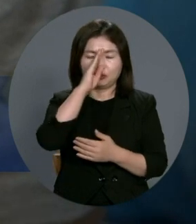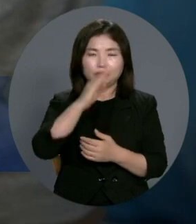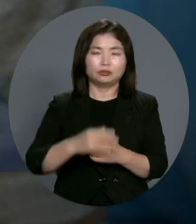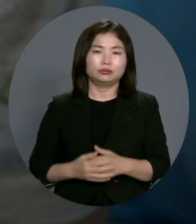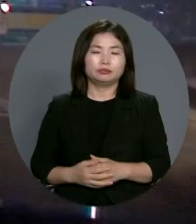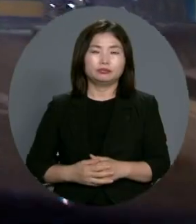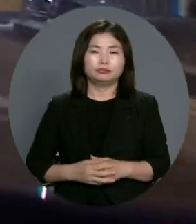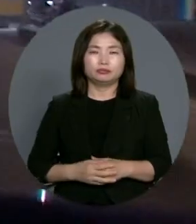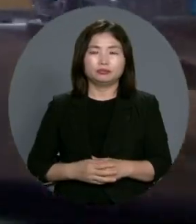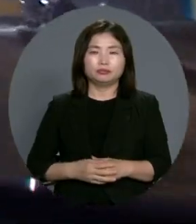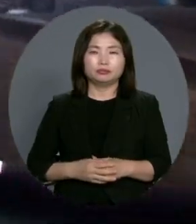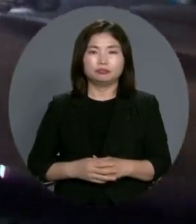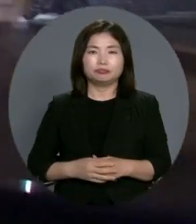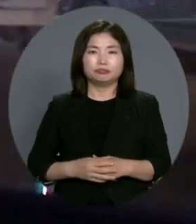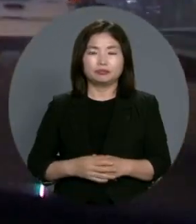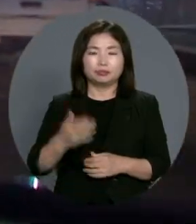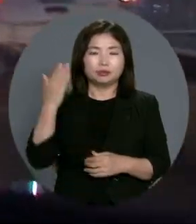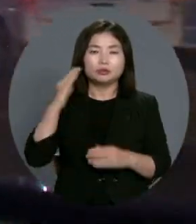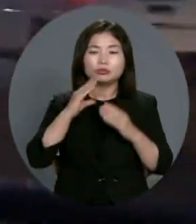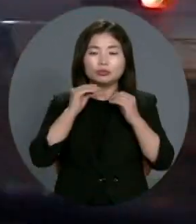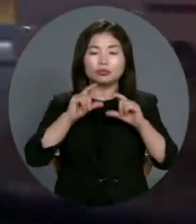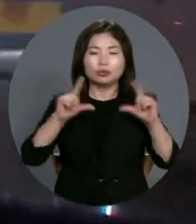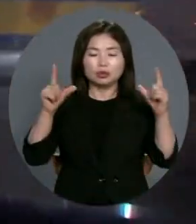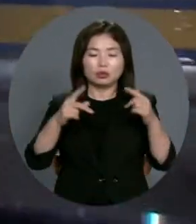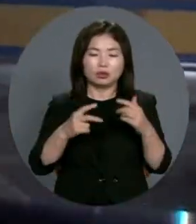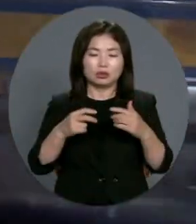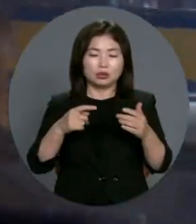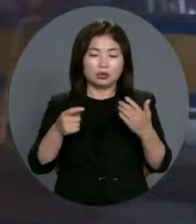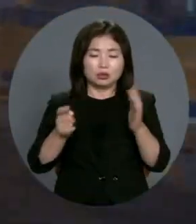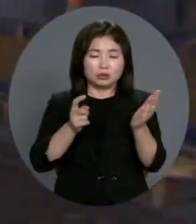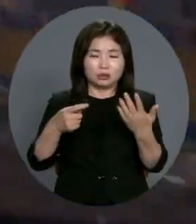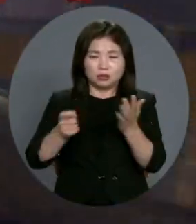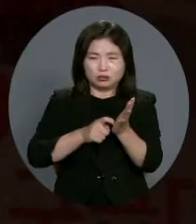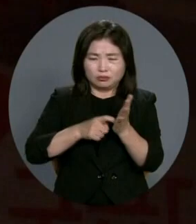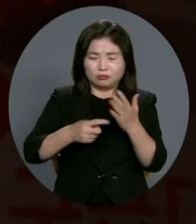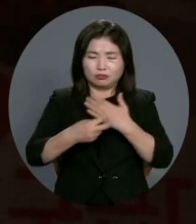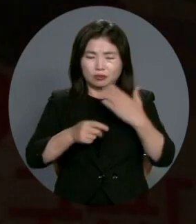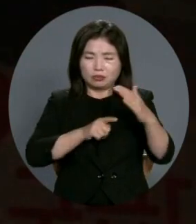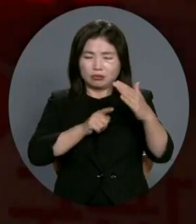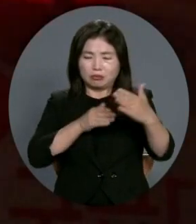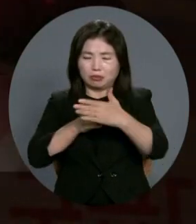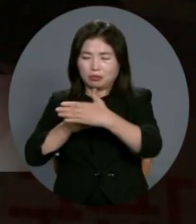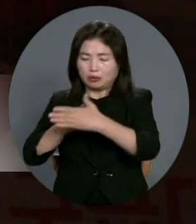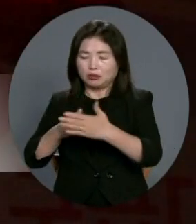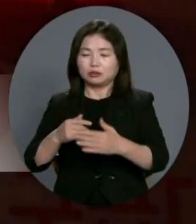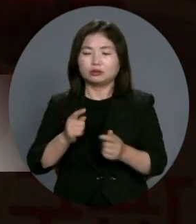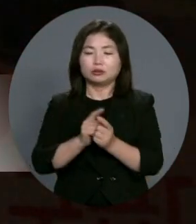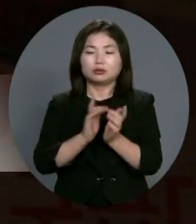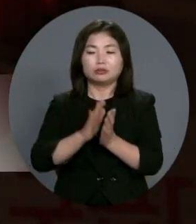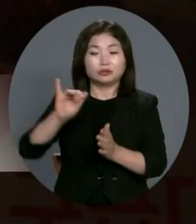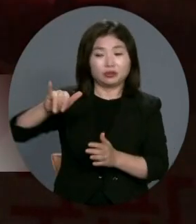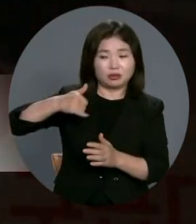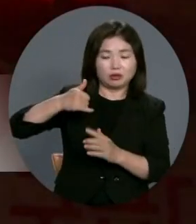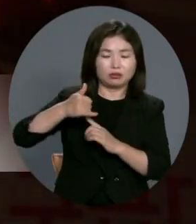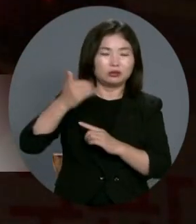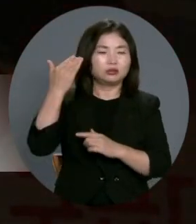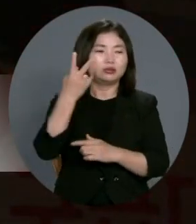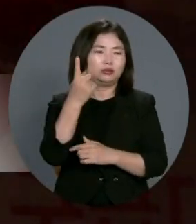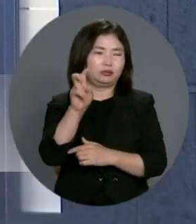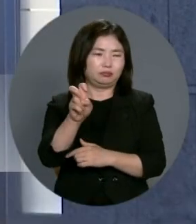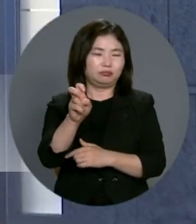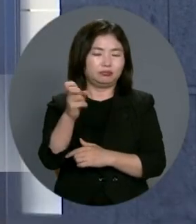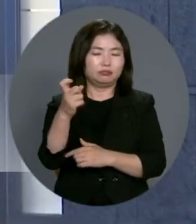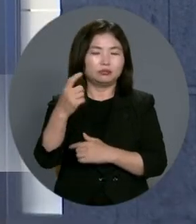병인데. 지난 주말 응급실 뺑뺑이 보도를 보고 직접 연락해온 응급의학 전문가는 지난